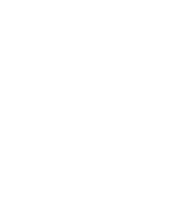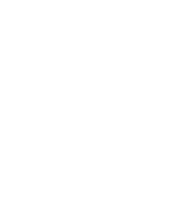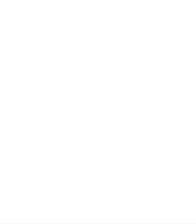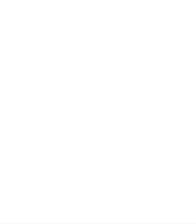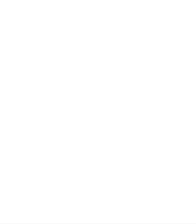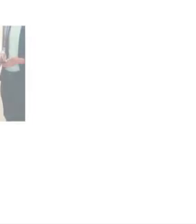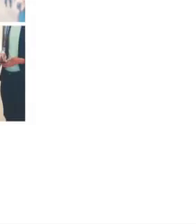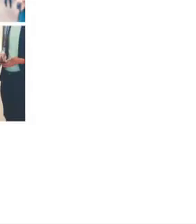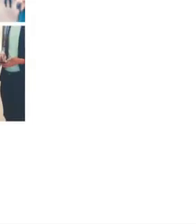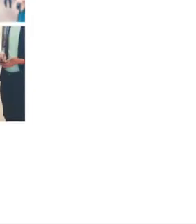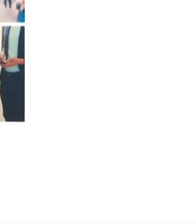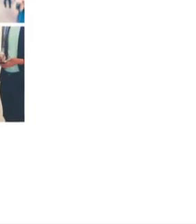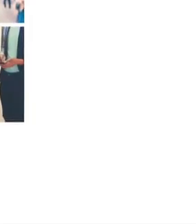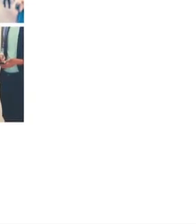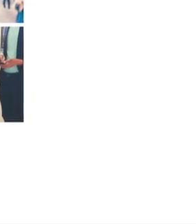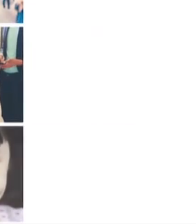Nu